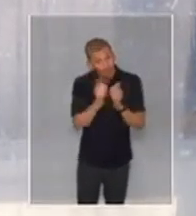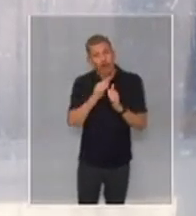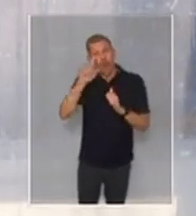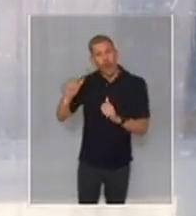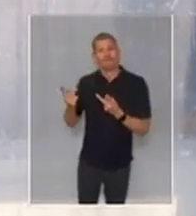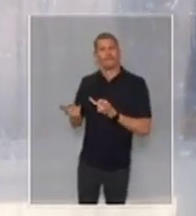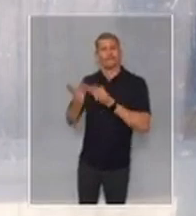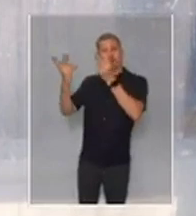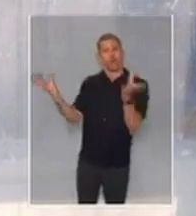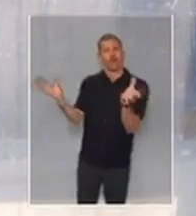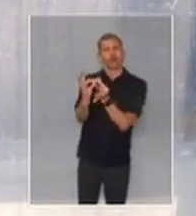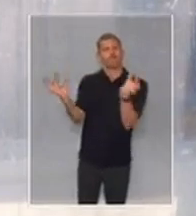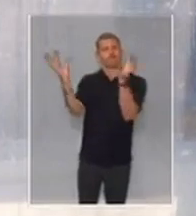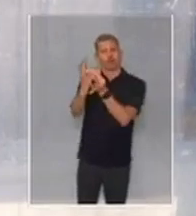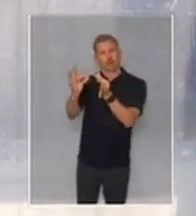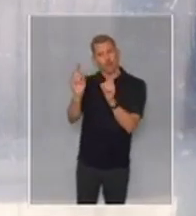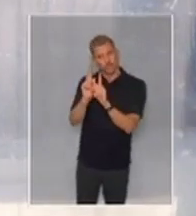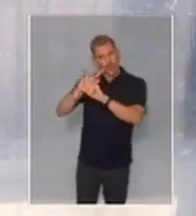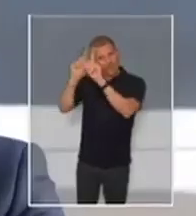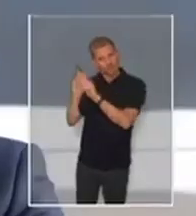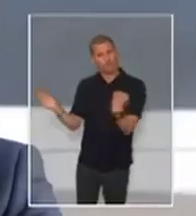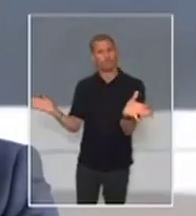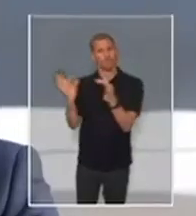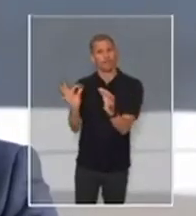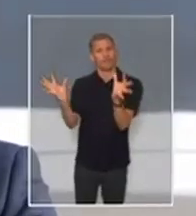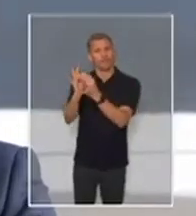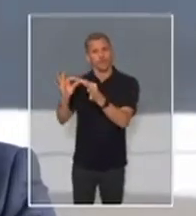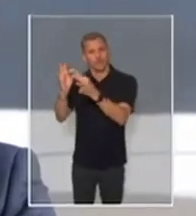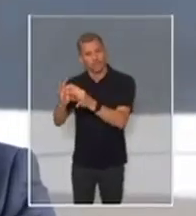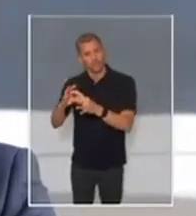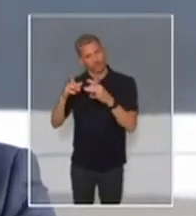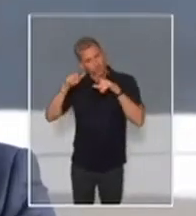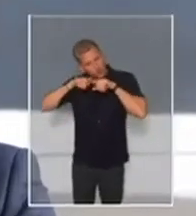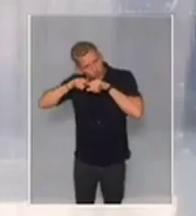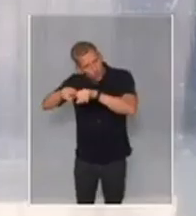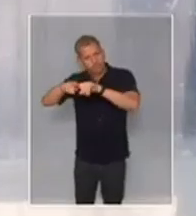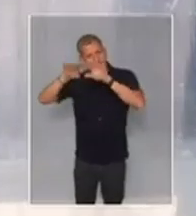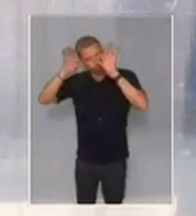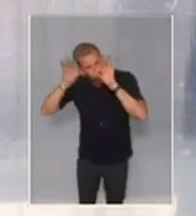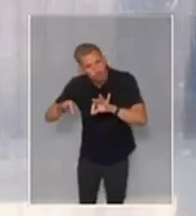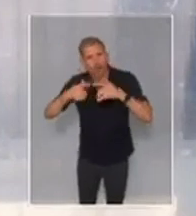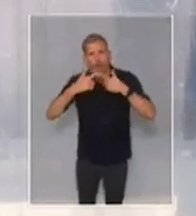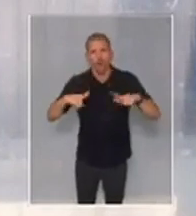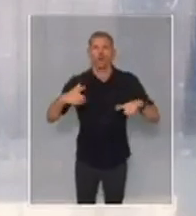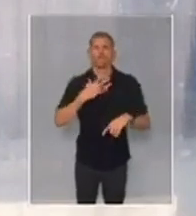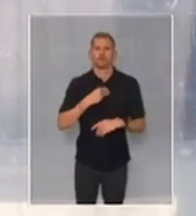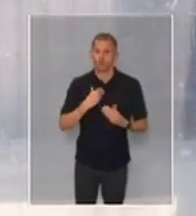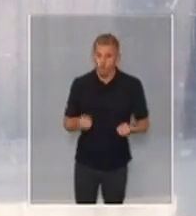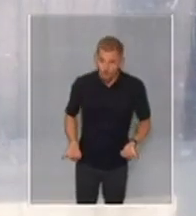solidarité, de la tolérance et de justice que porte la francophonie et qu'on puisse offrir de nouveaux